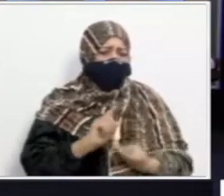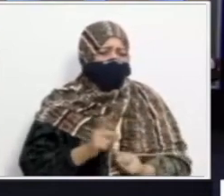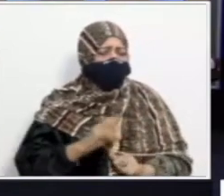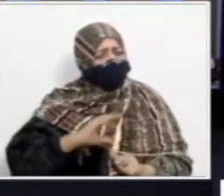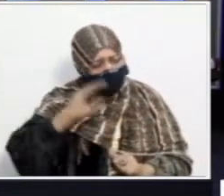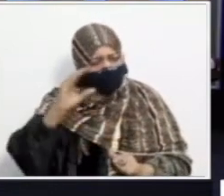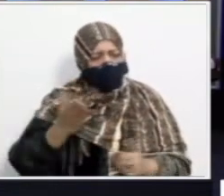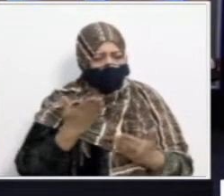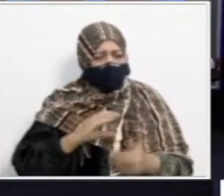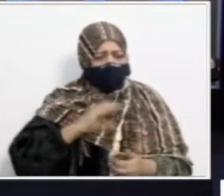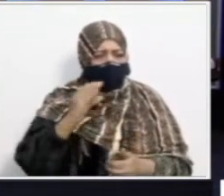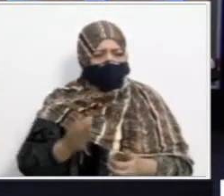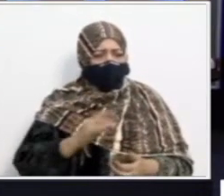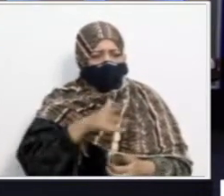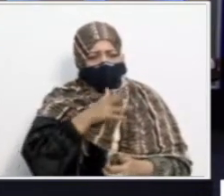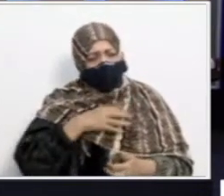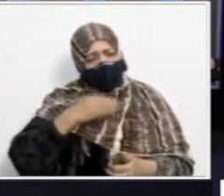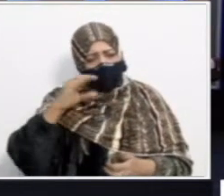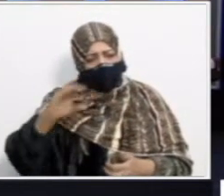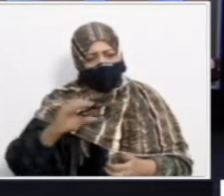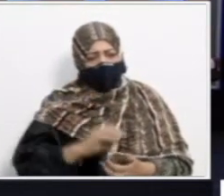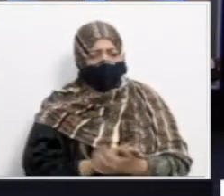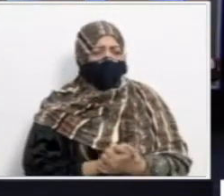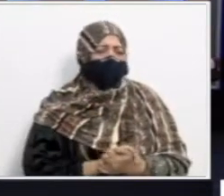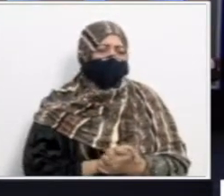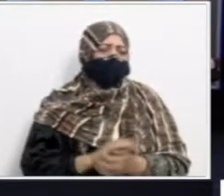معنا الأخ خالد من المرج.